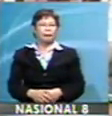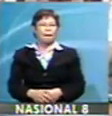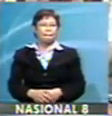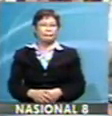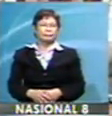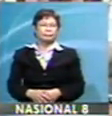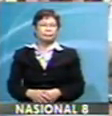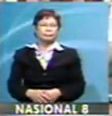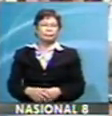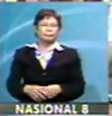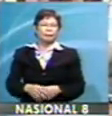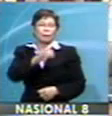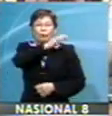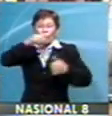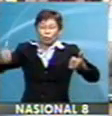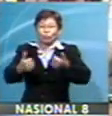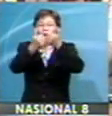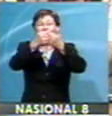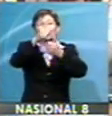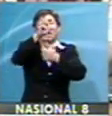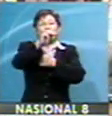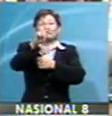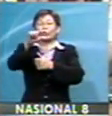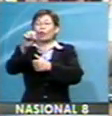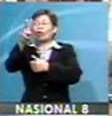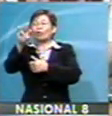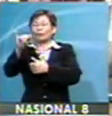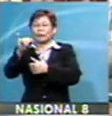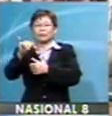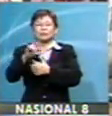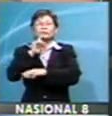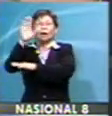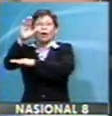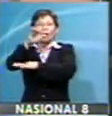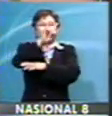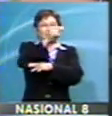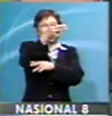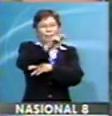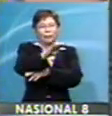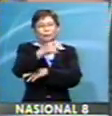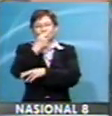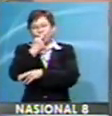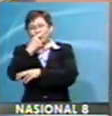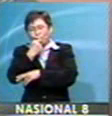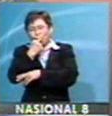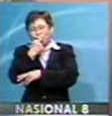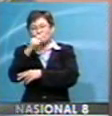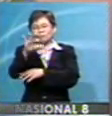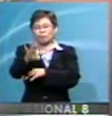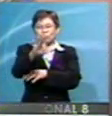goinen pada itu pengerusi kejohanan m goen memberi jaminan aksi piala tnb bakal diadili pengadil-pengadil yang